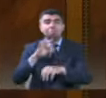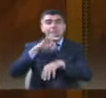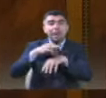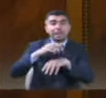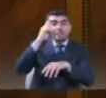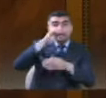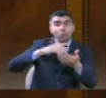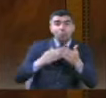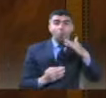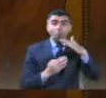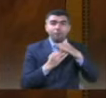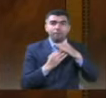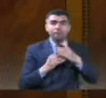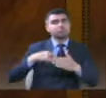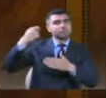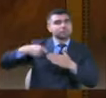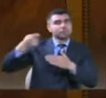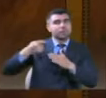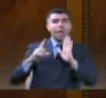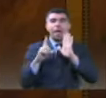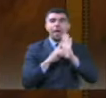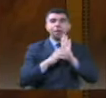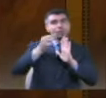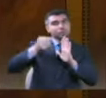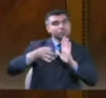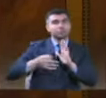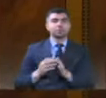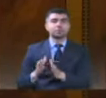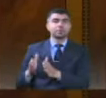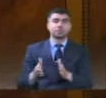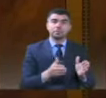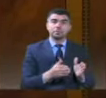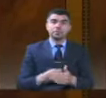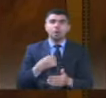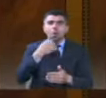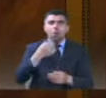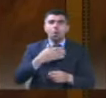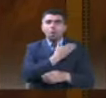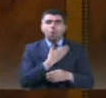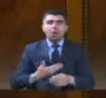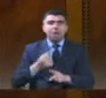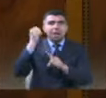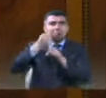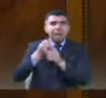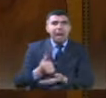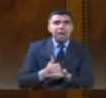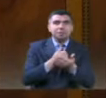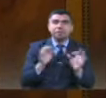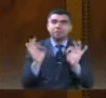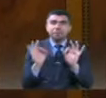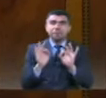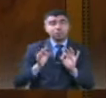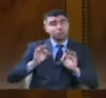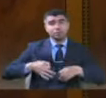10 سنوات طوال، احتاجت الحكومة التي يقال أنها لا تفعل شيئا. إخراج مجموعة مشاريع القوانين كتلك